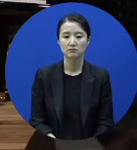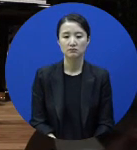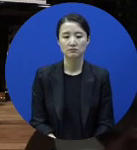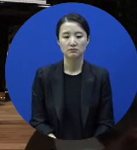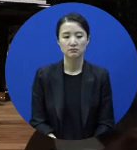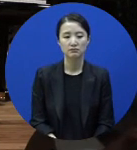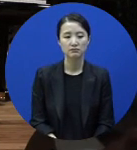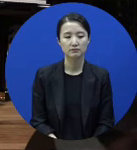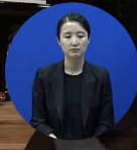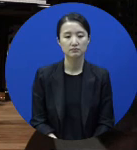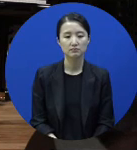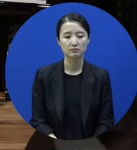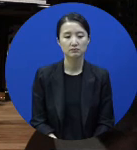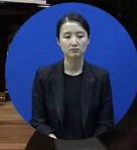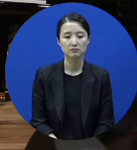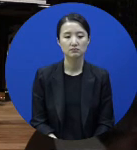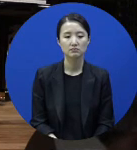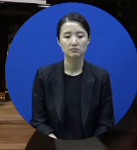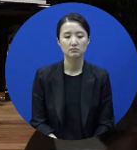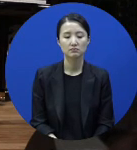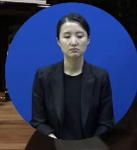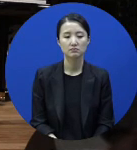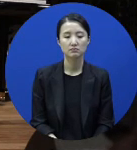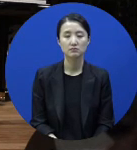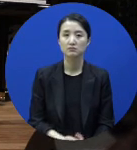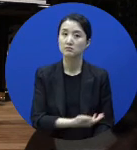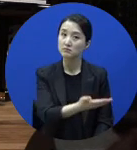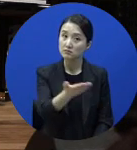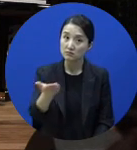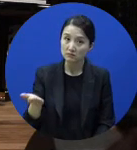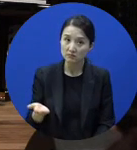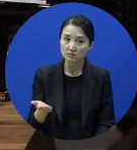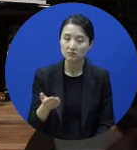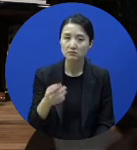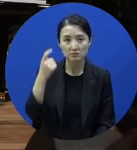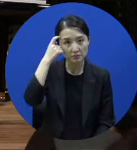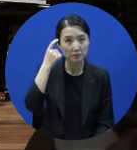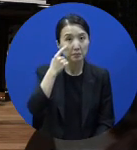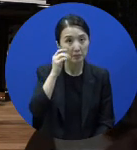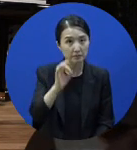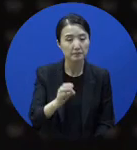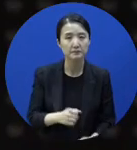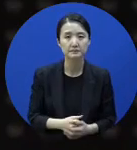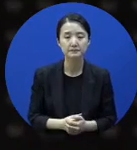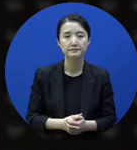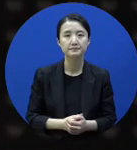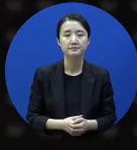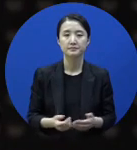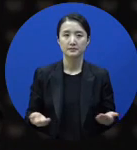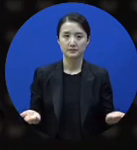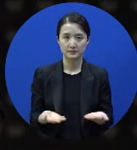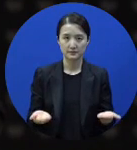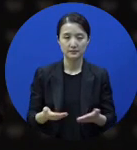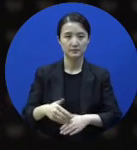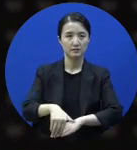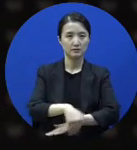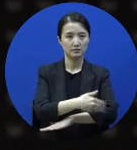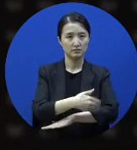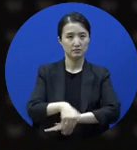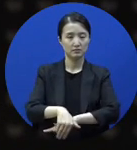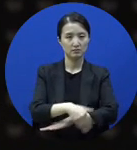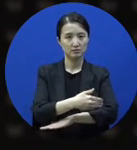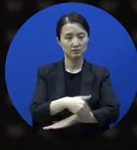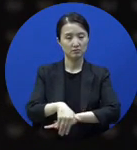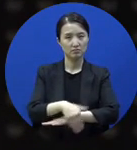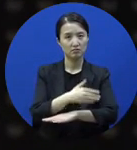있는 걸 한번 고려해본 거죠. 결국 그때 이제 했던 것들이 가장 큰 건 우리가 직장을 다니다 보면 직장은